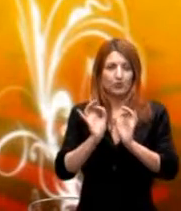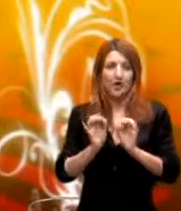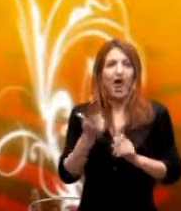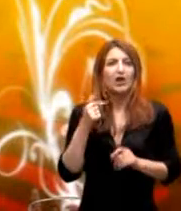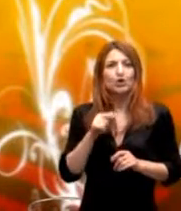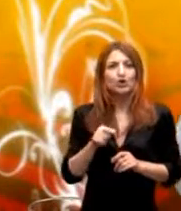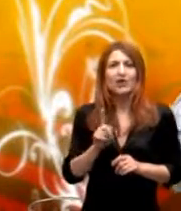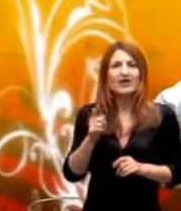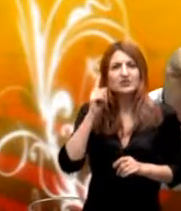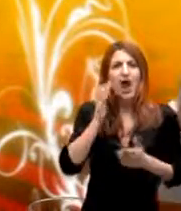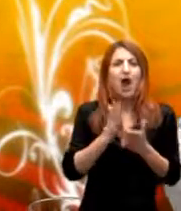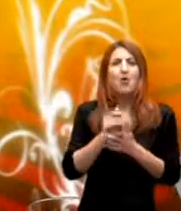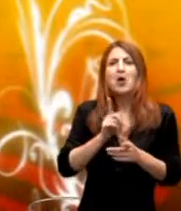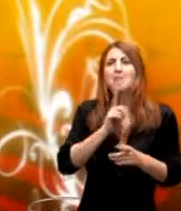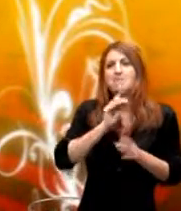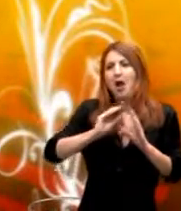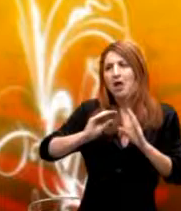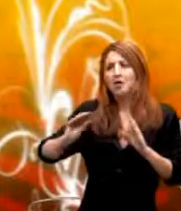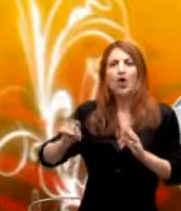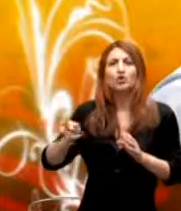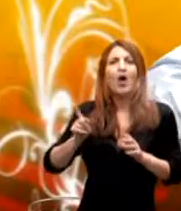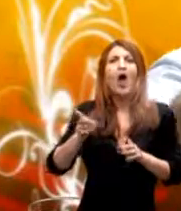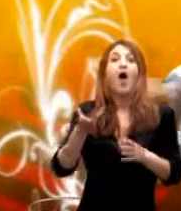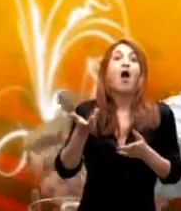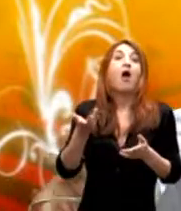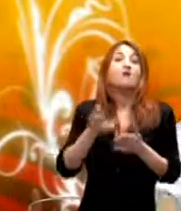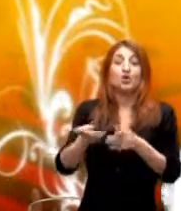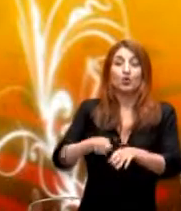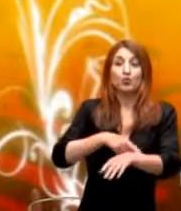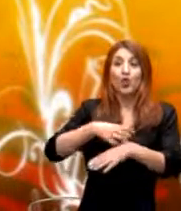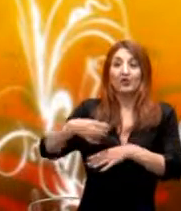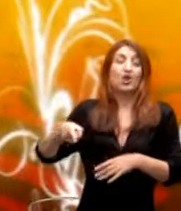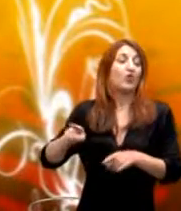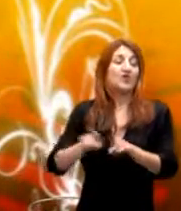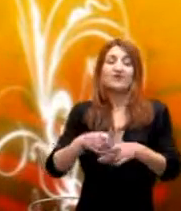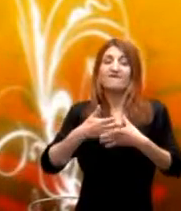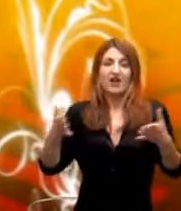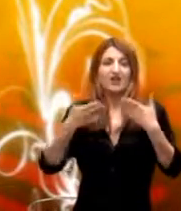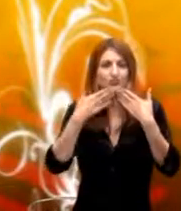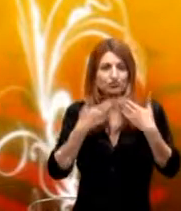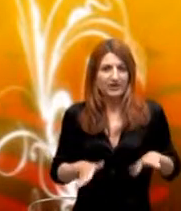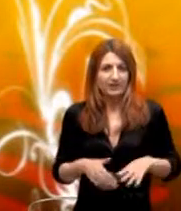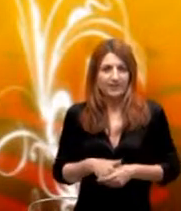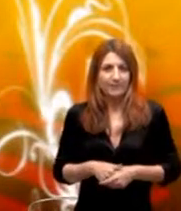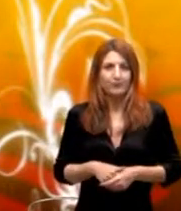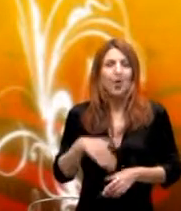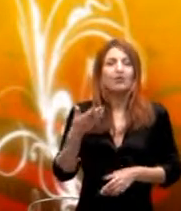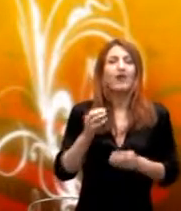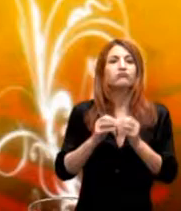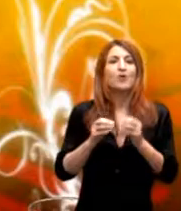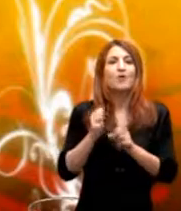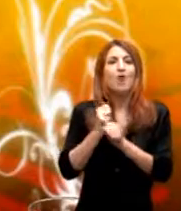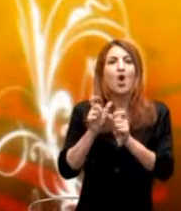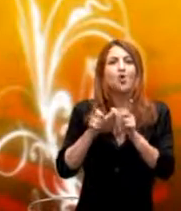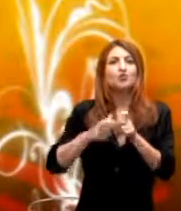znači ako nešto je blažeg stupnja da ne radi štetu ako dugo traje. Pa se javljaju promjene na gušterači, dolazi